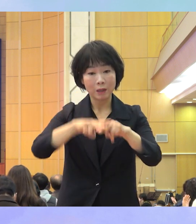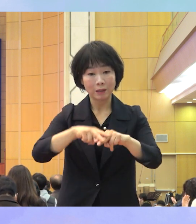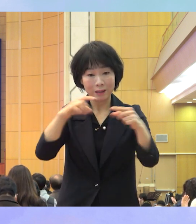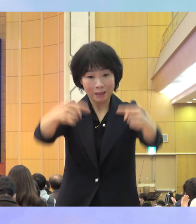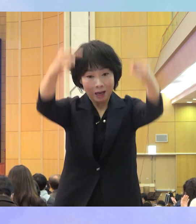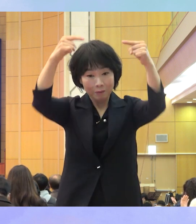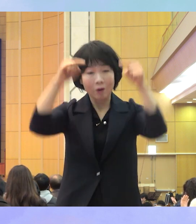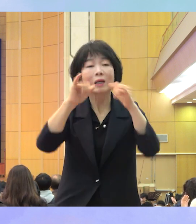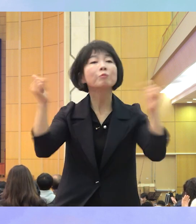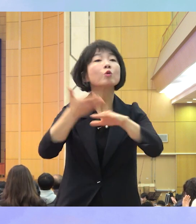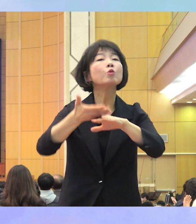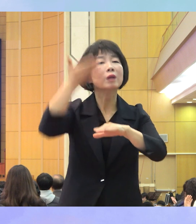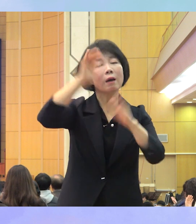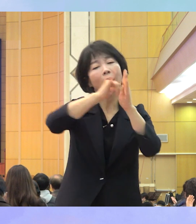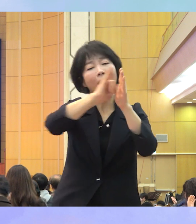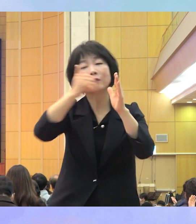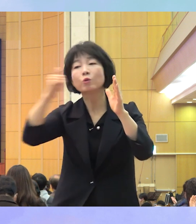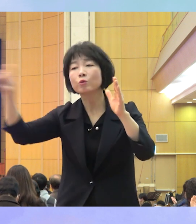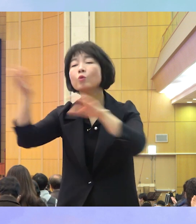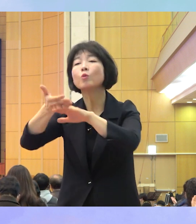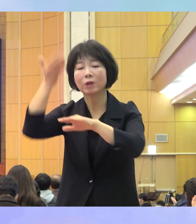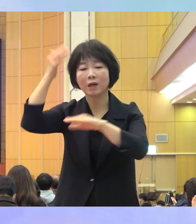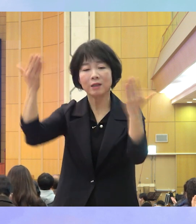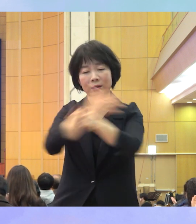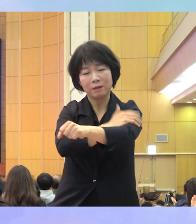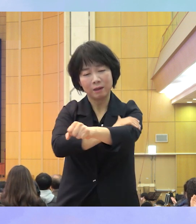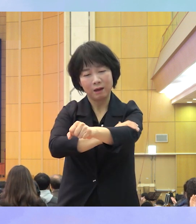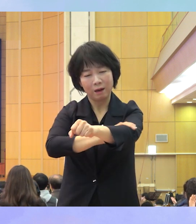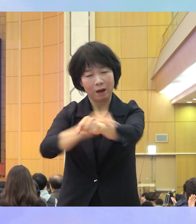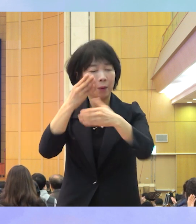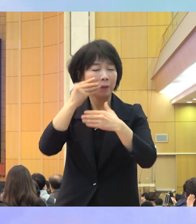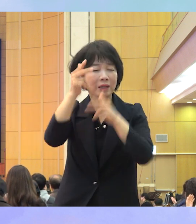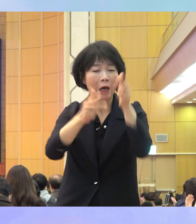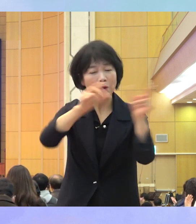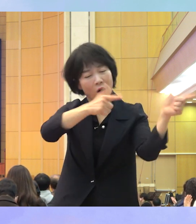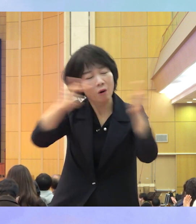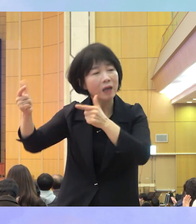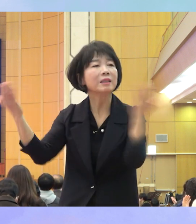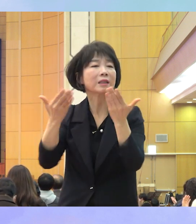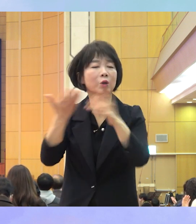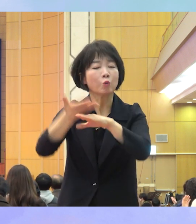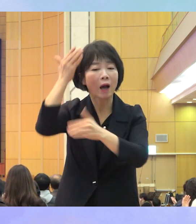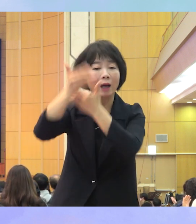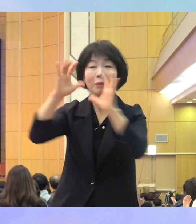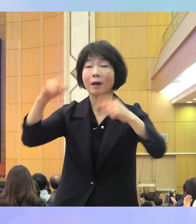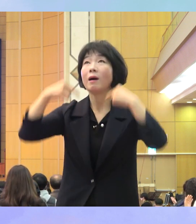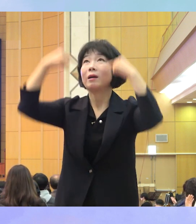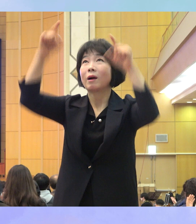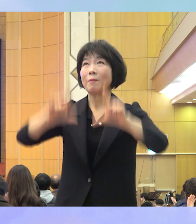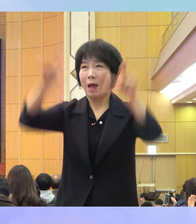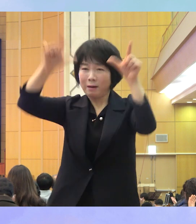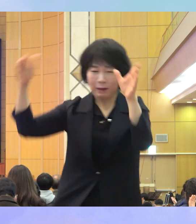참석한 모든 분들 우애와 가정 우애와 하는 일들 우애와 사업과 그리고 주님 나라 가는